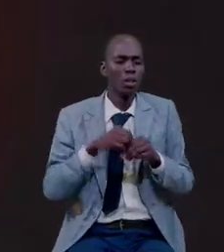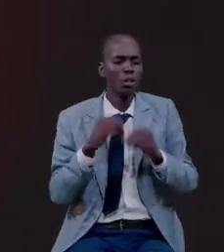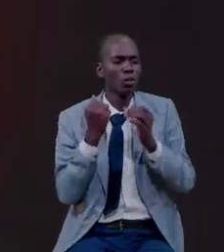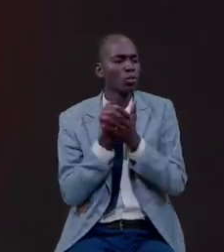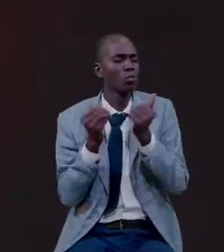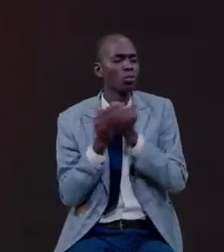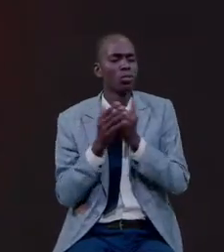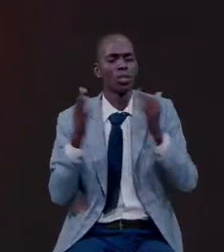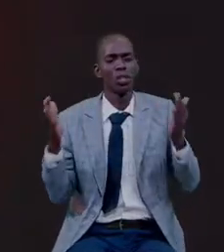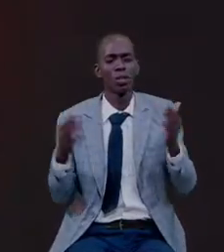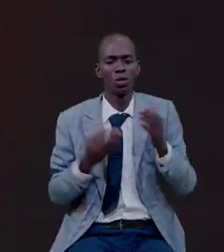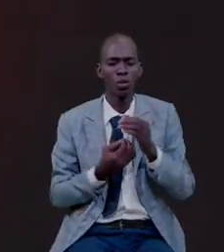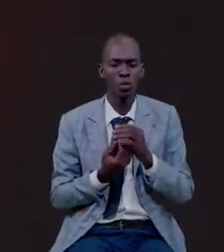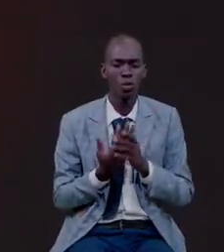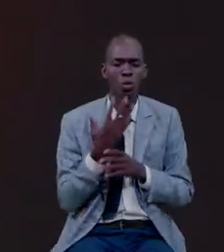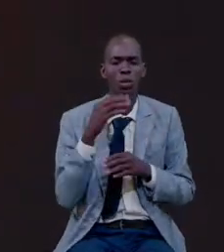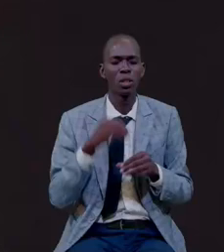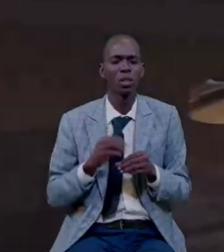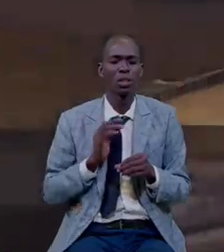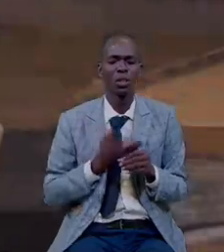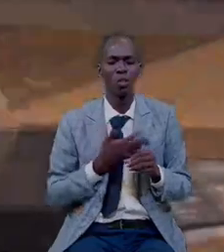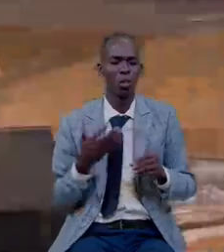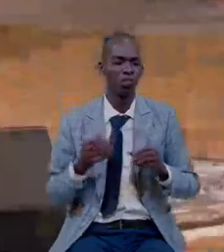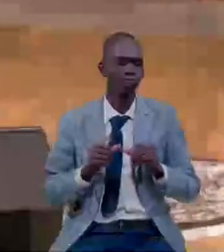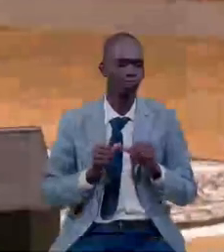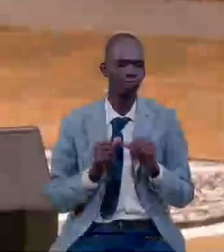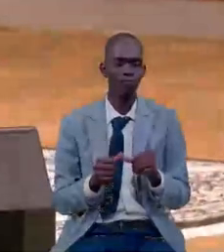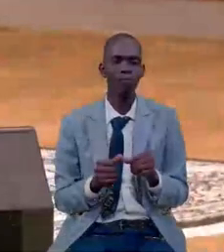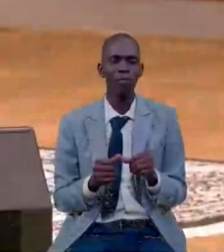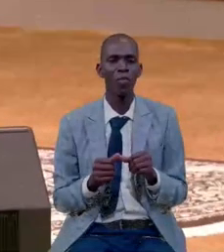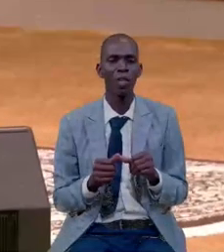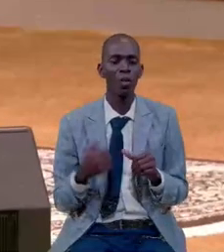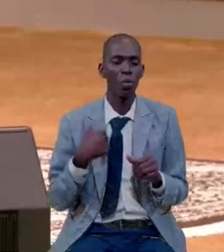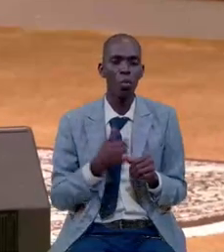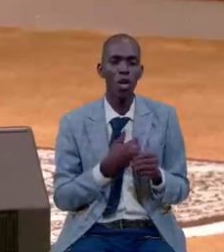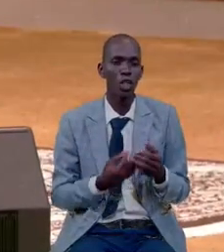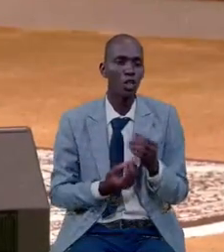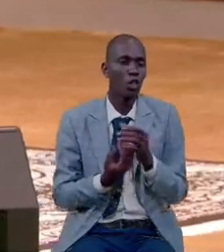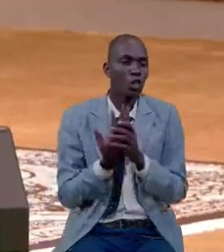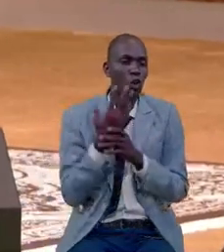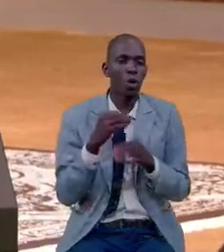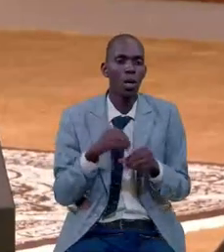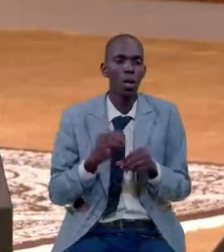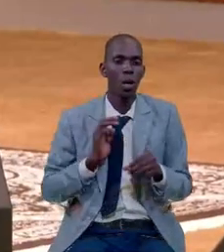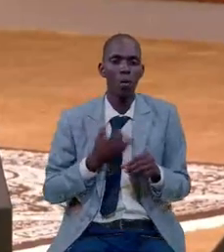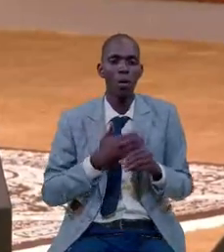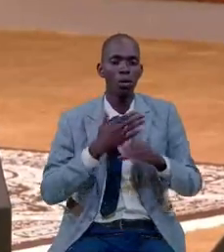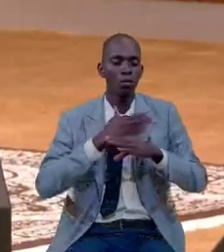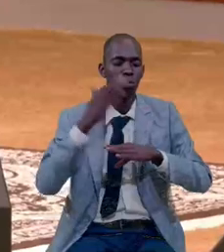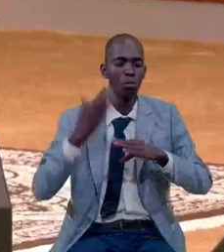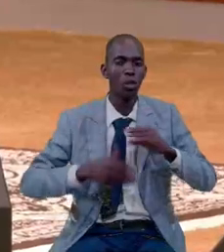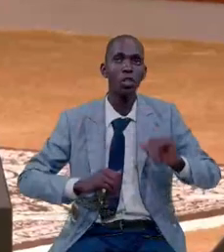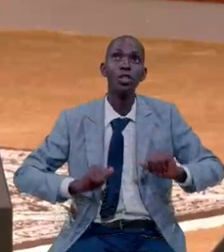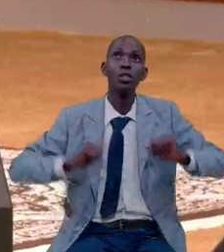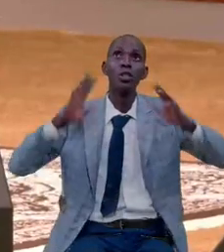consécration? Est-ce que vous savez qu'on croit en fermeté? Est-ce que vous savez qu'on croit dans notre soumission ou notre